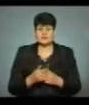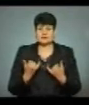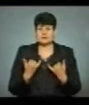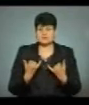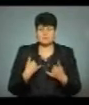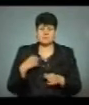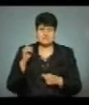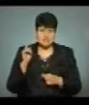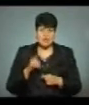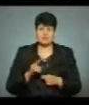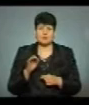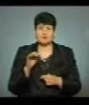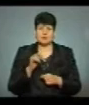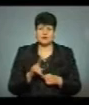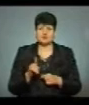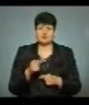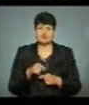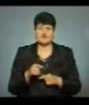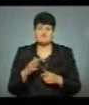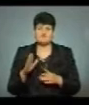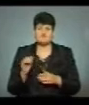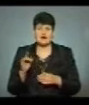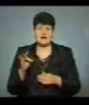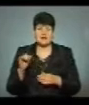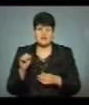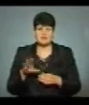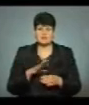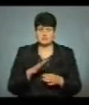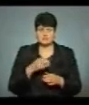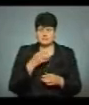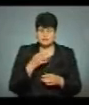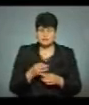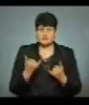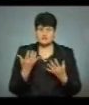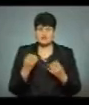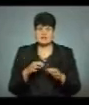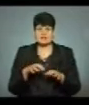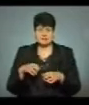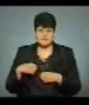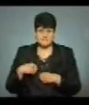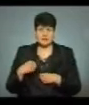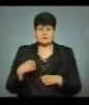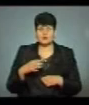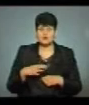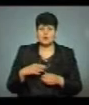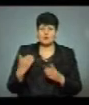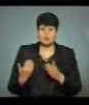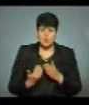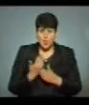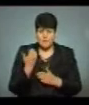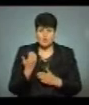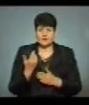ми знаємо про те, що той варіант змін до Конституції, який вже був оприлюднений, він на сьогоднішній день відкликаний. Ми очікуємо нового,